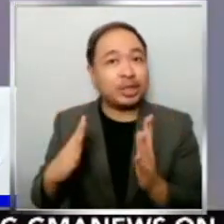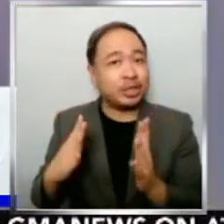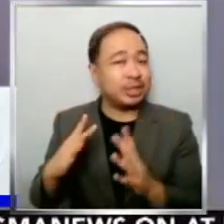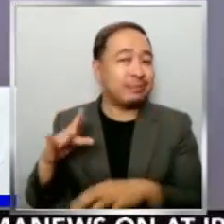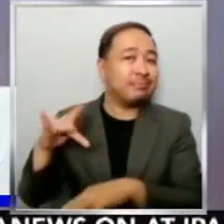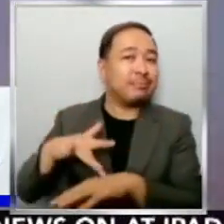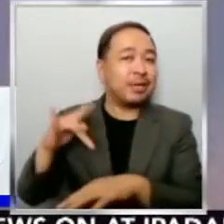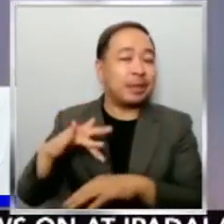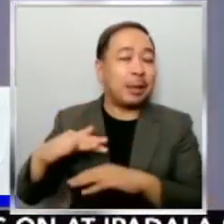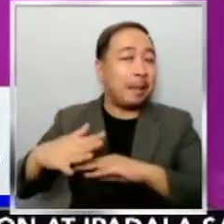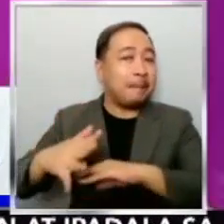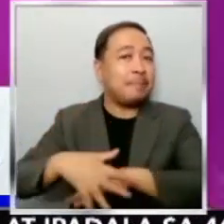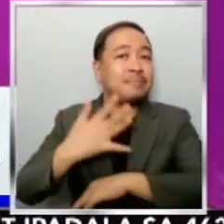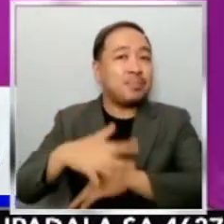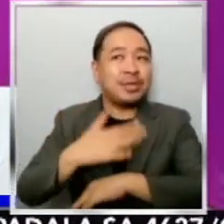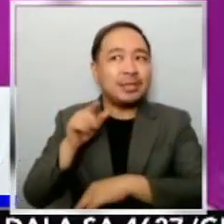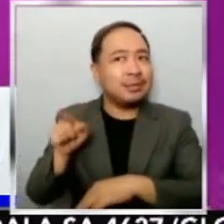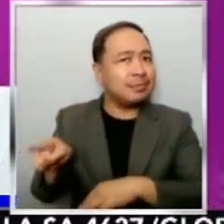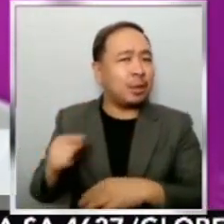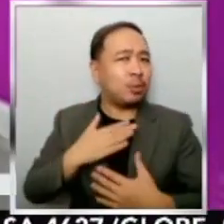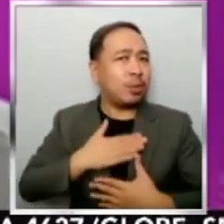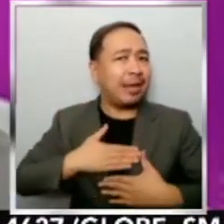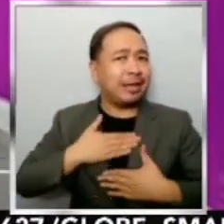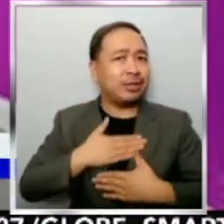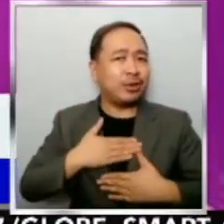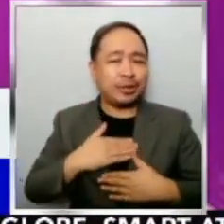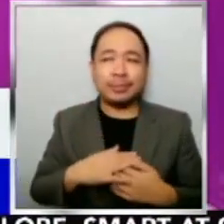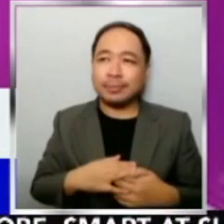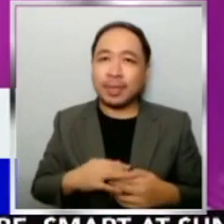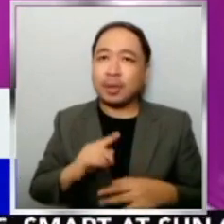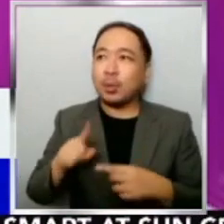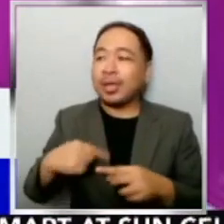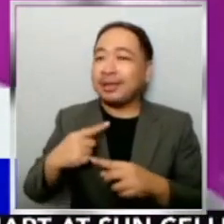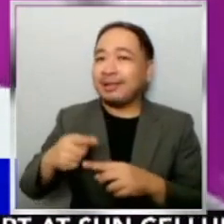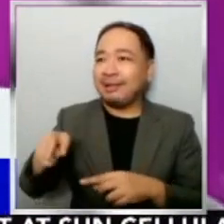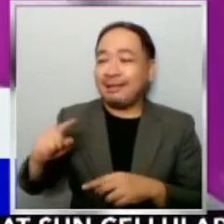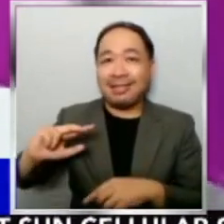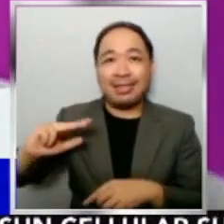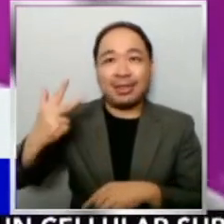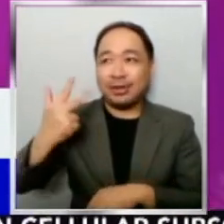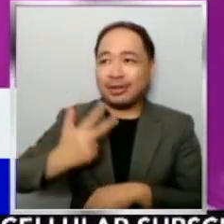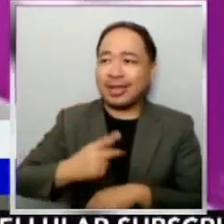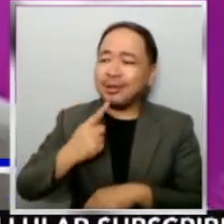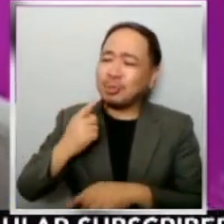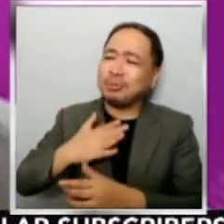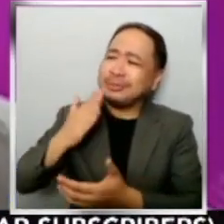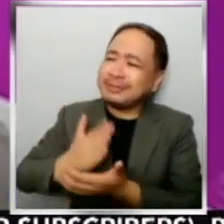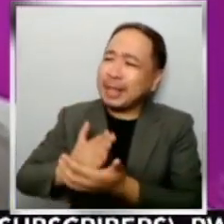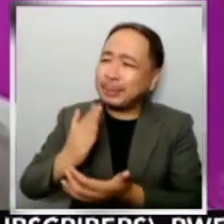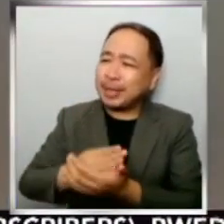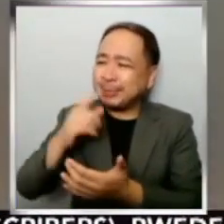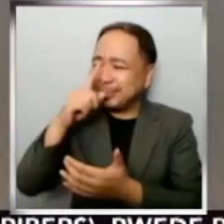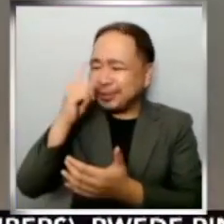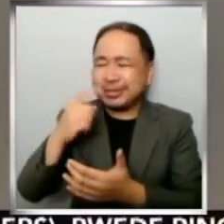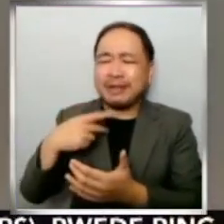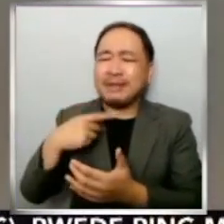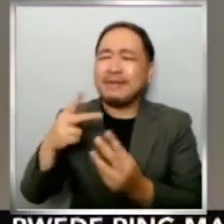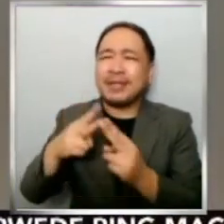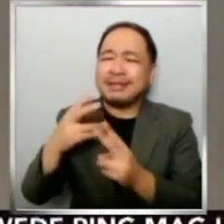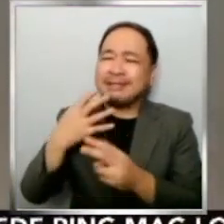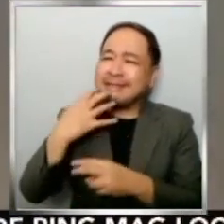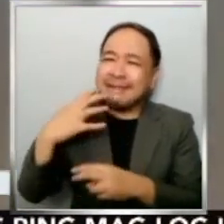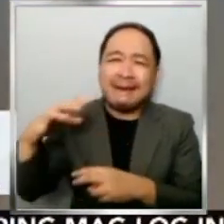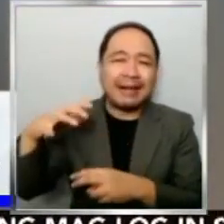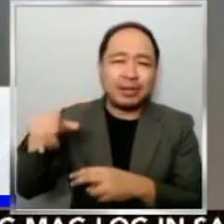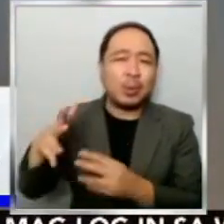na-enjoy. Noong pangatlong araw, parang sabi ko, Sky, tama na, makatine, nagnumumula na dahil sobrang gusto niya sa beach. Kung makakayot,